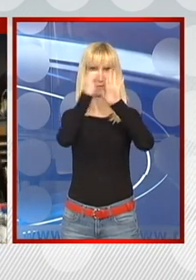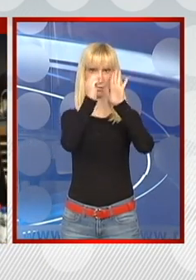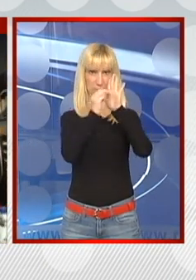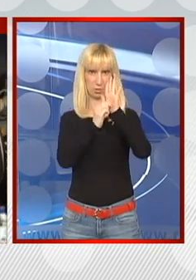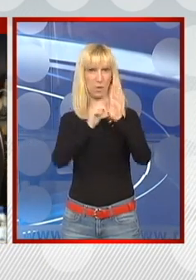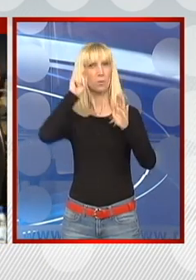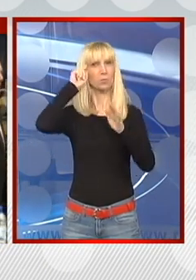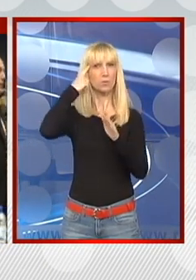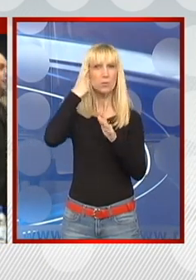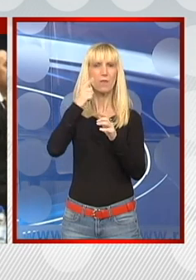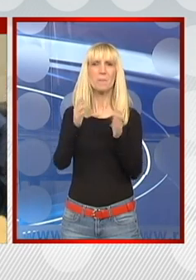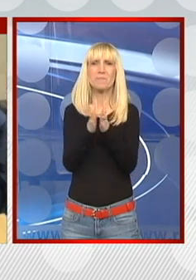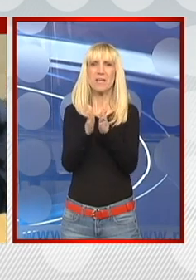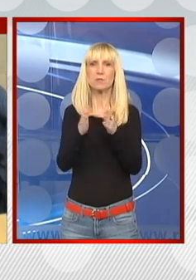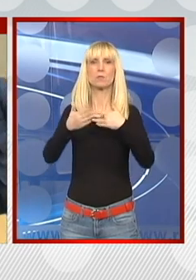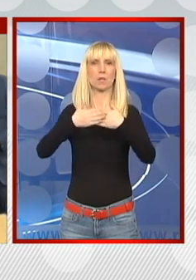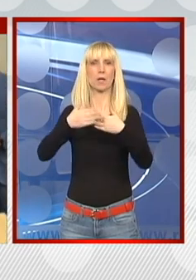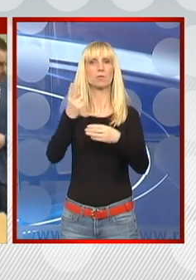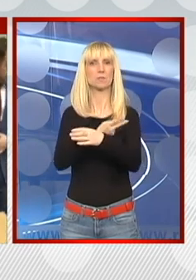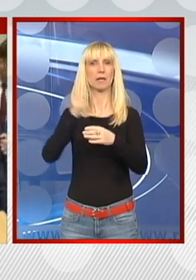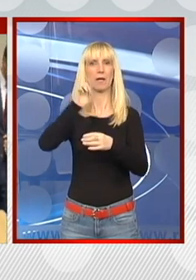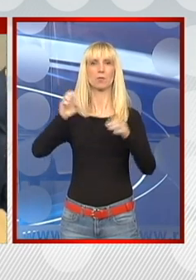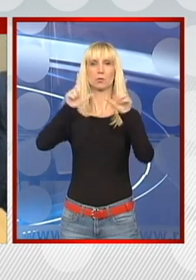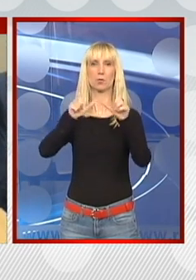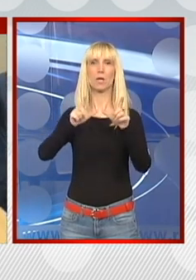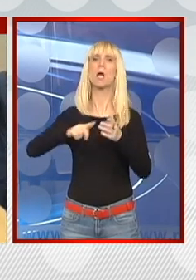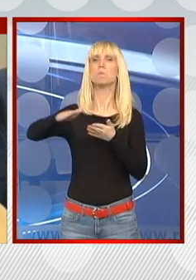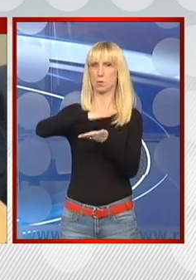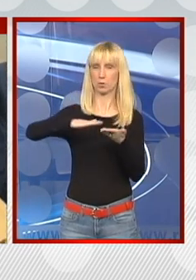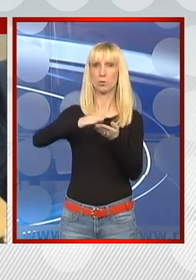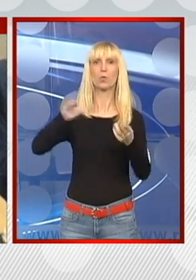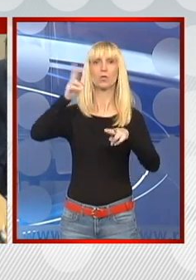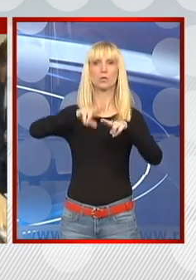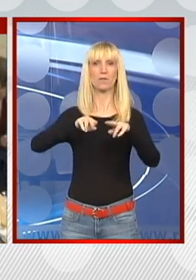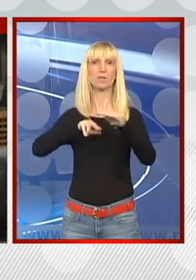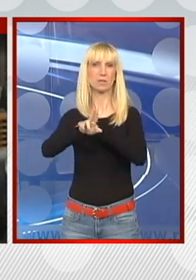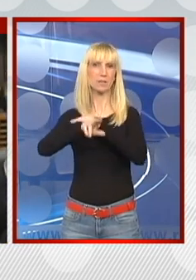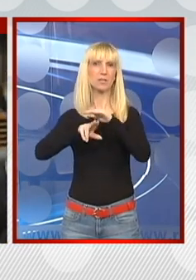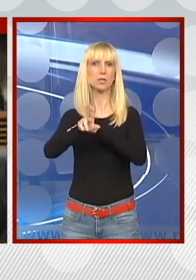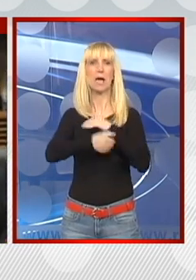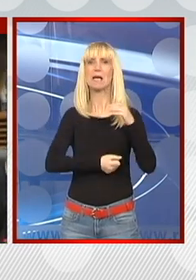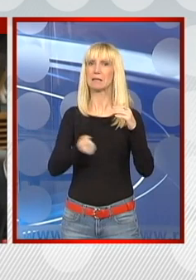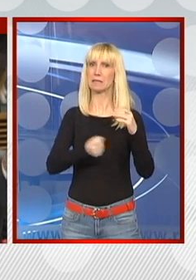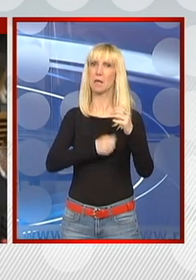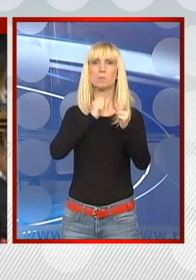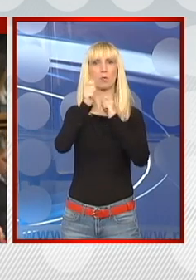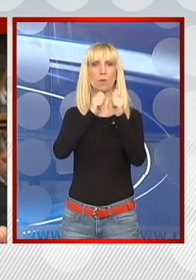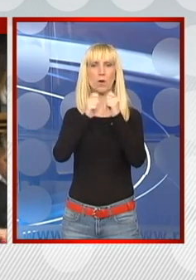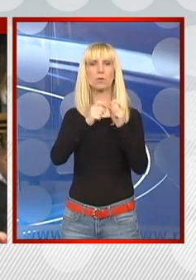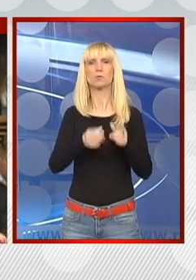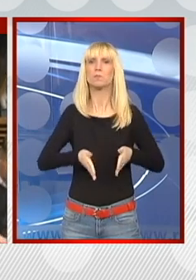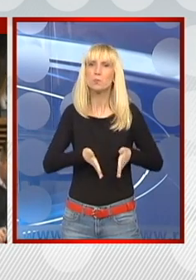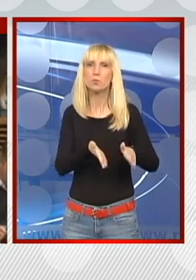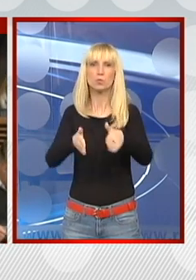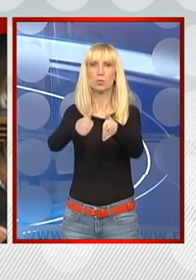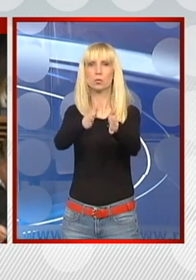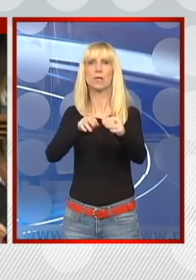koji podrazumeva tesnu saradnju zemalja Unije i tog regiona u rešavanju izbjegličke krize. Dogovoreno je da se